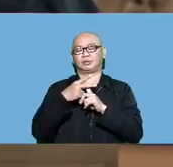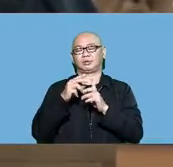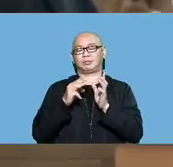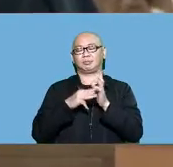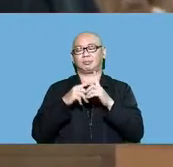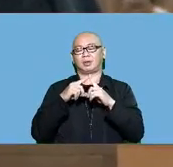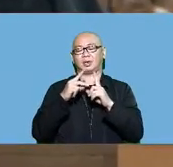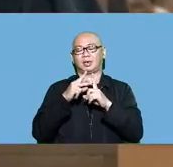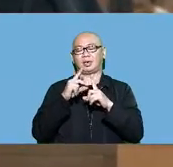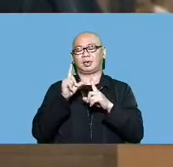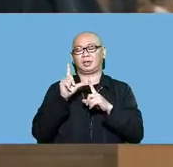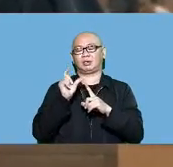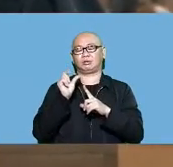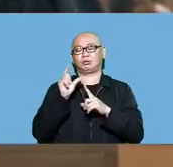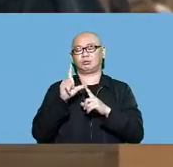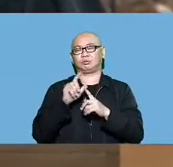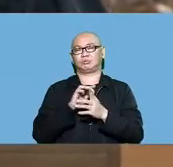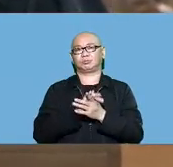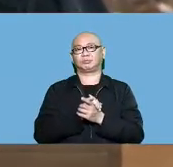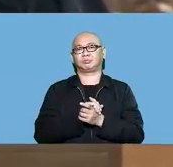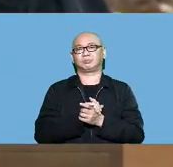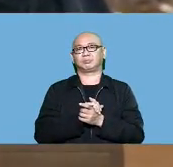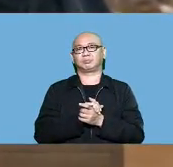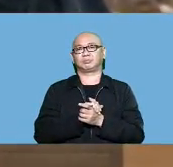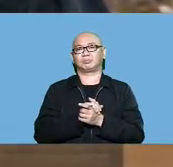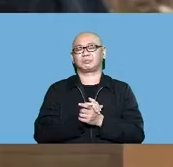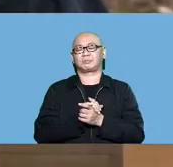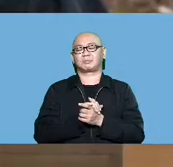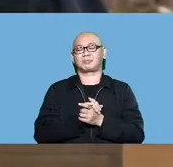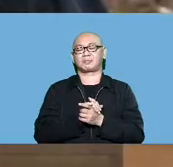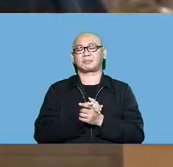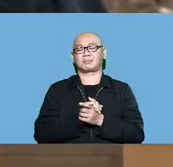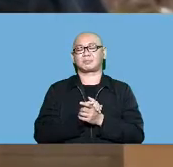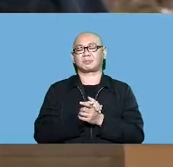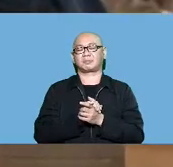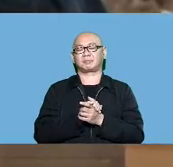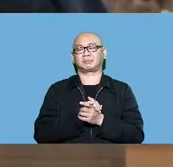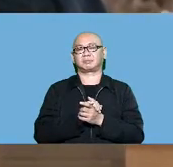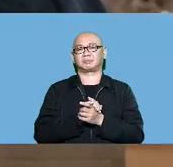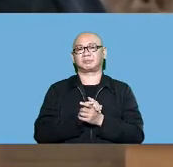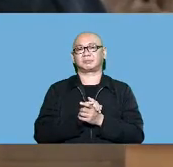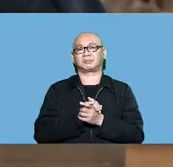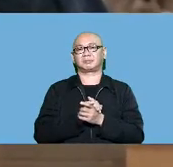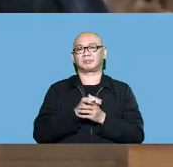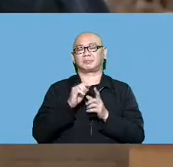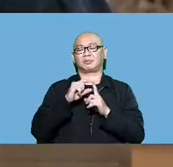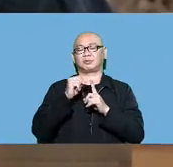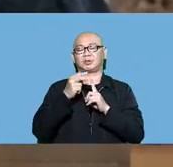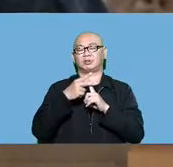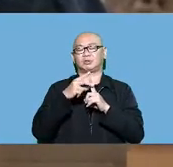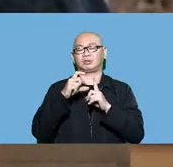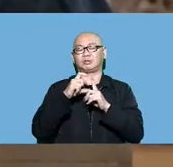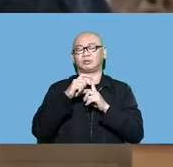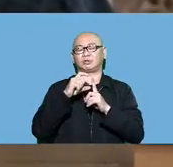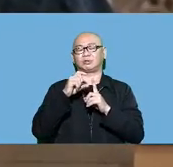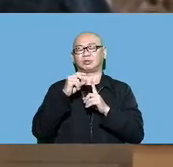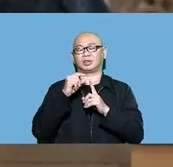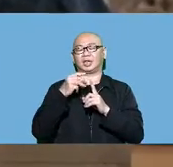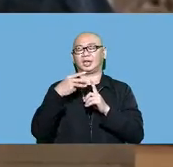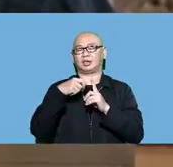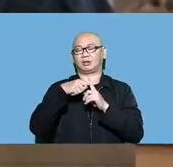MKes, Profesor Dr. Margareta Rayuning CSSI MSI, Profesor Dr. Eko Handoyo